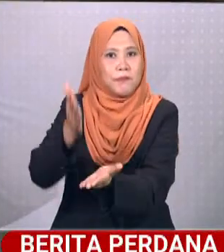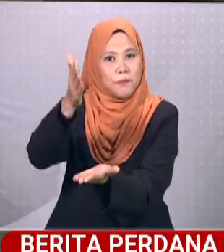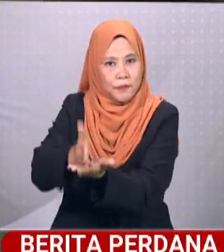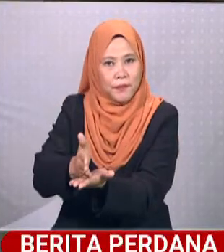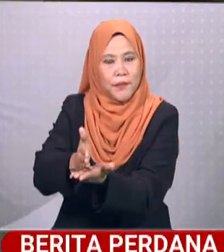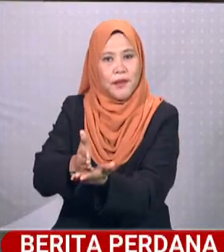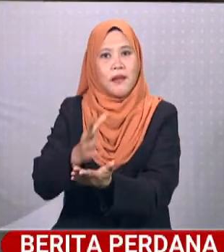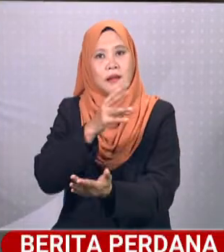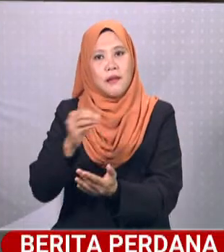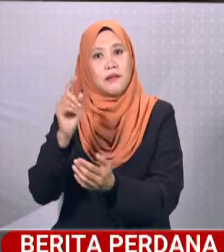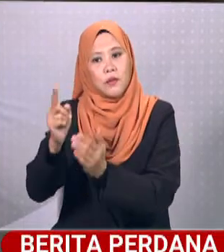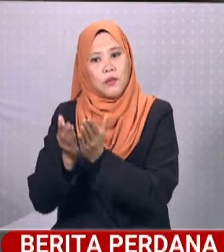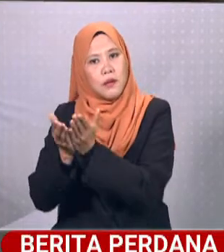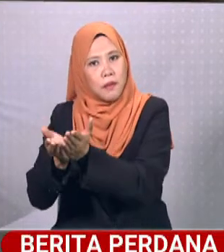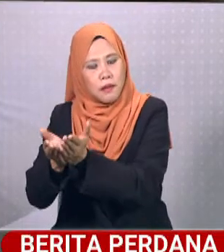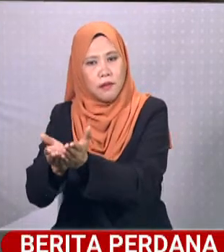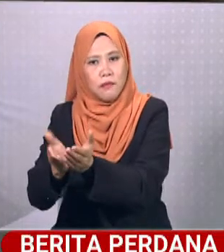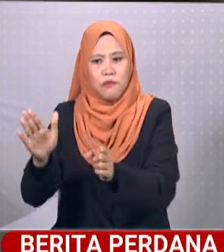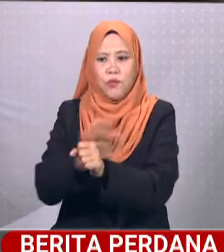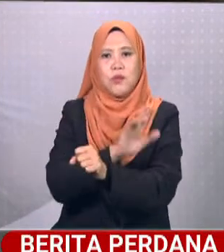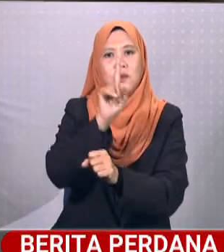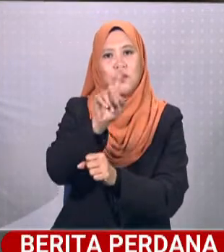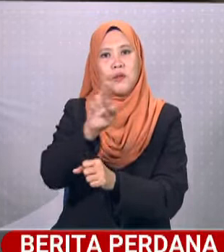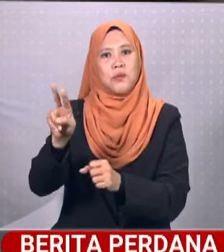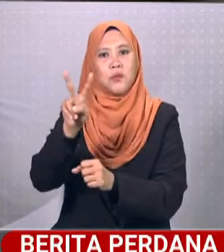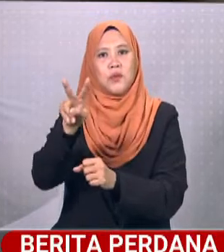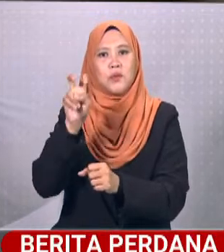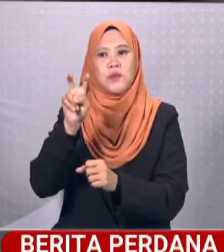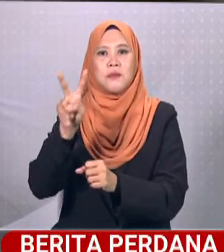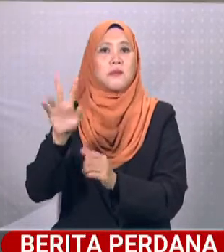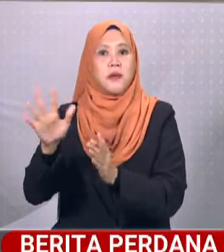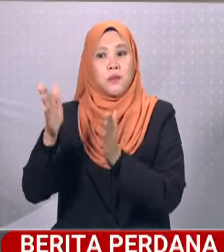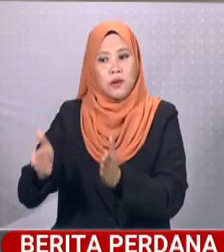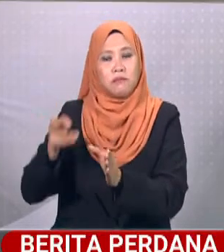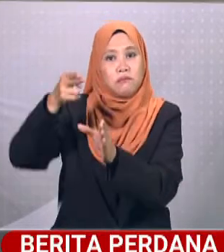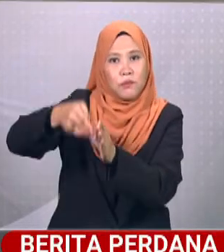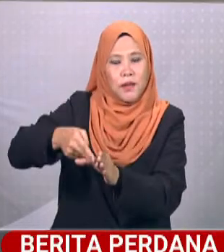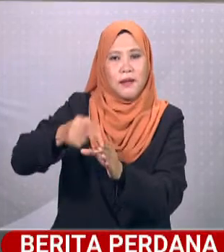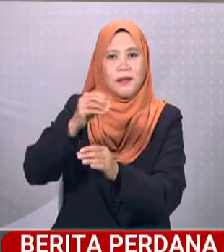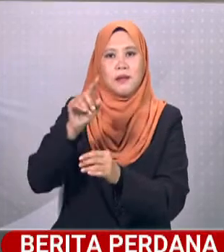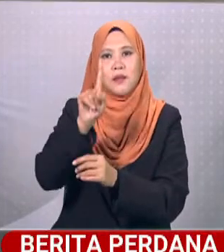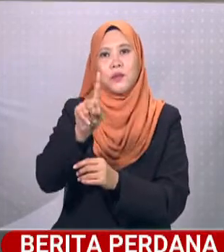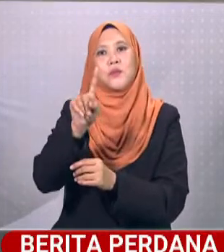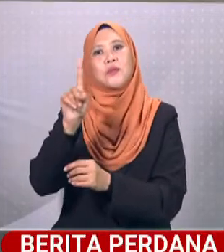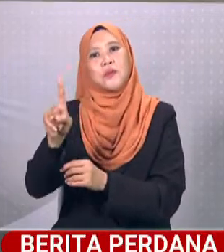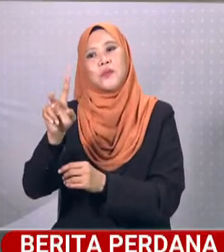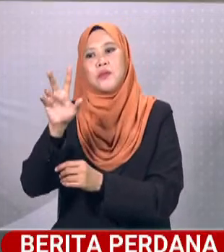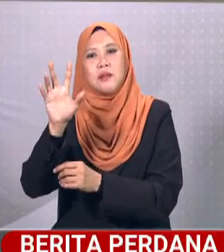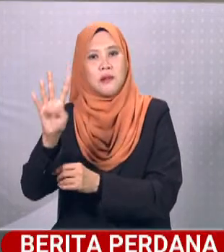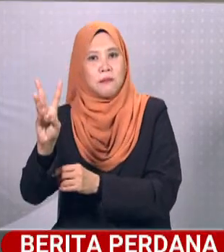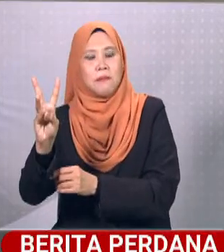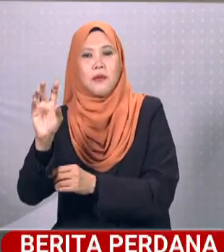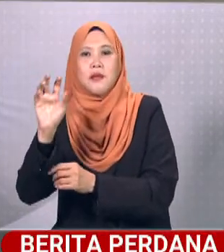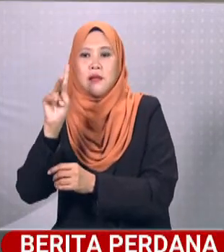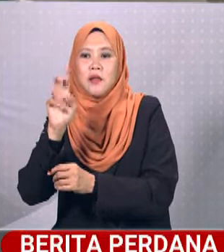iaitu Zaandam dan Rotterdam yang dipenuhi 1,250 penumpang dan 1,186 kru